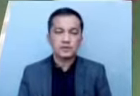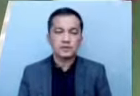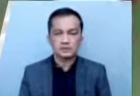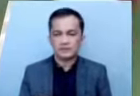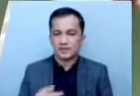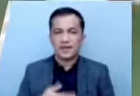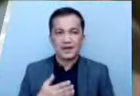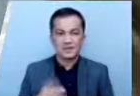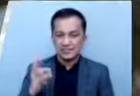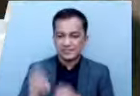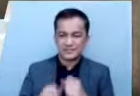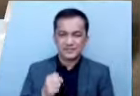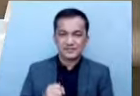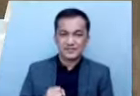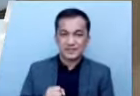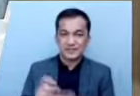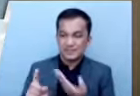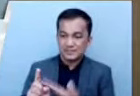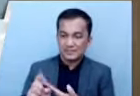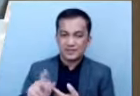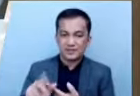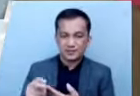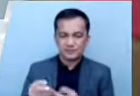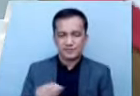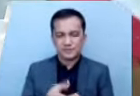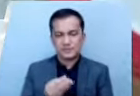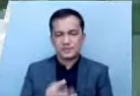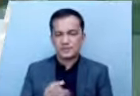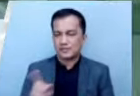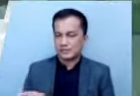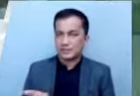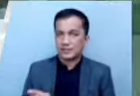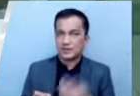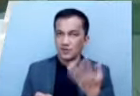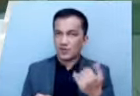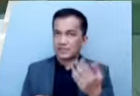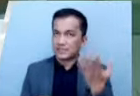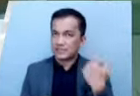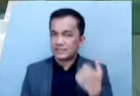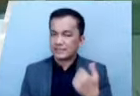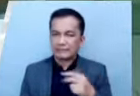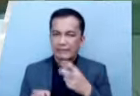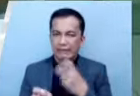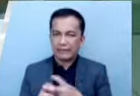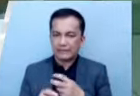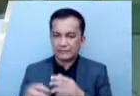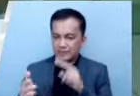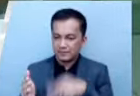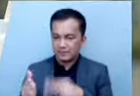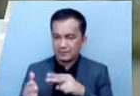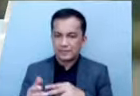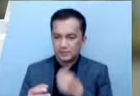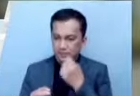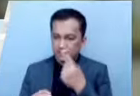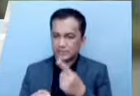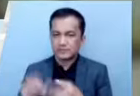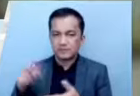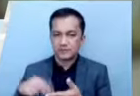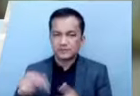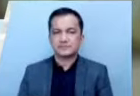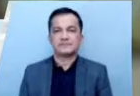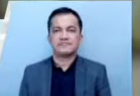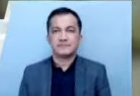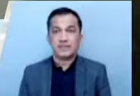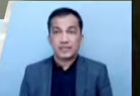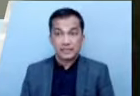gulang na si Erwin na magpakitang gilas sa amin. Dati raw kasi, hirap siyang magbasa at umintindi ng binabasa. Isa siya sa